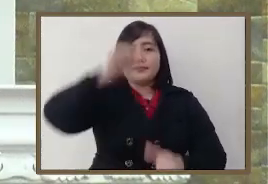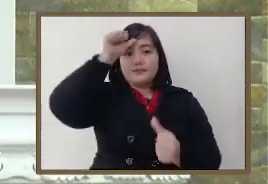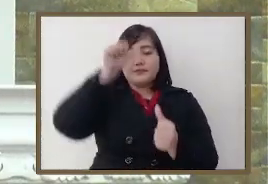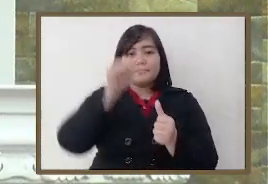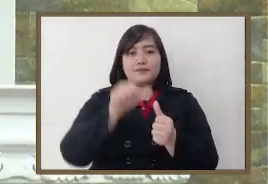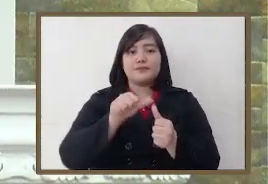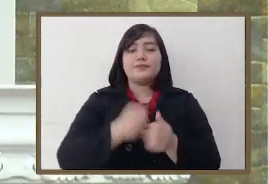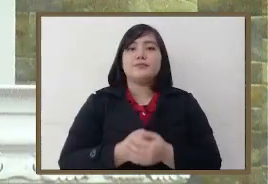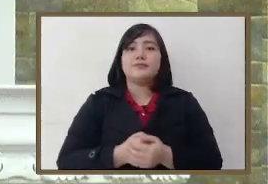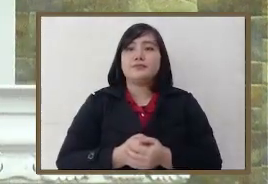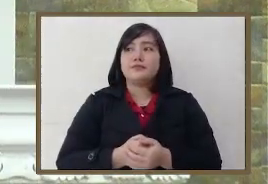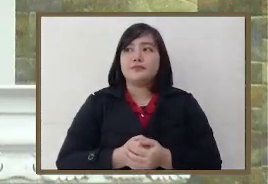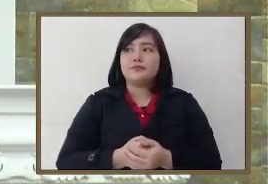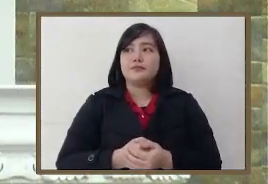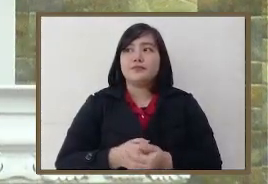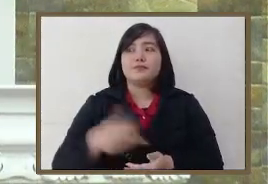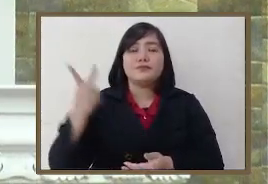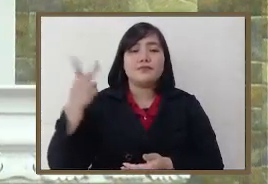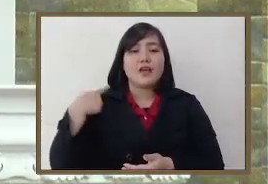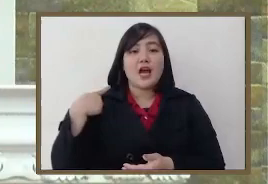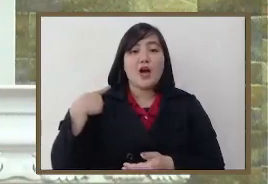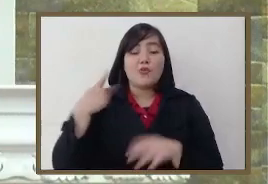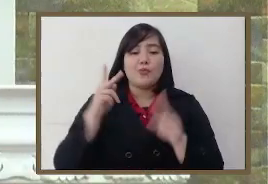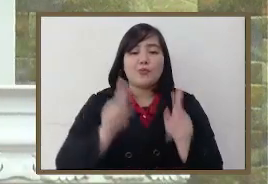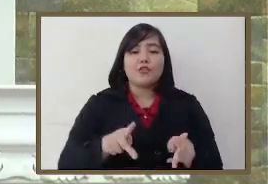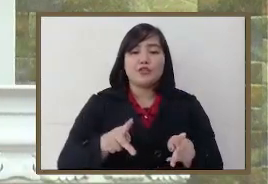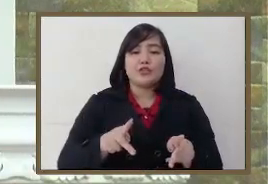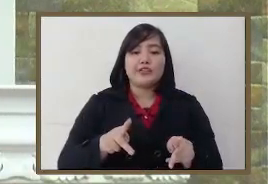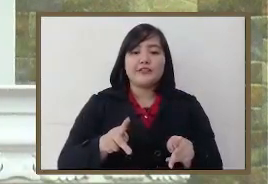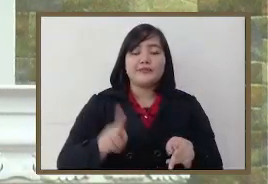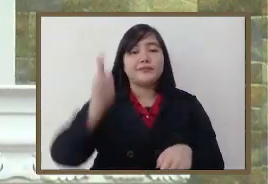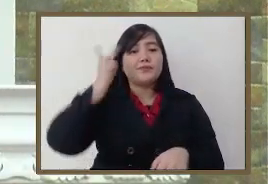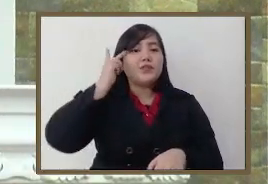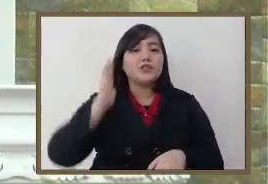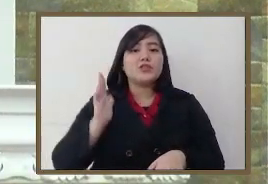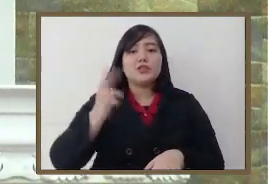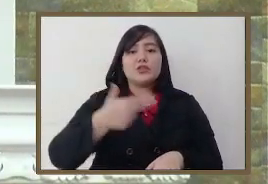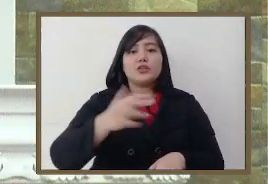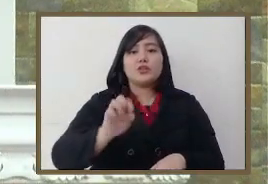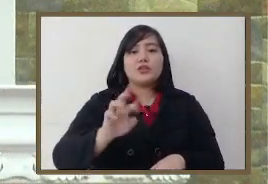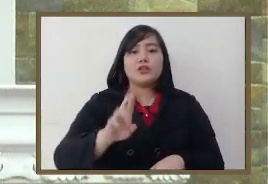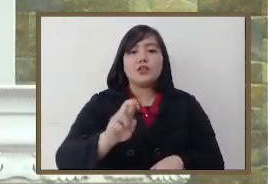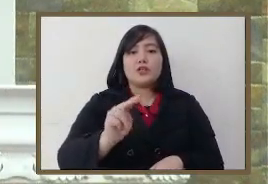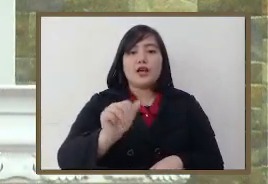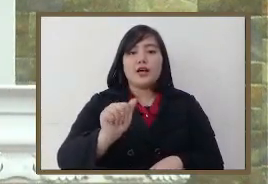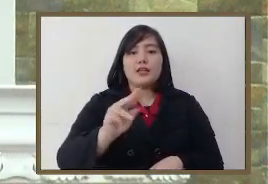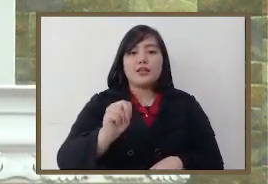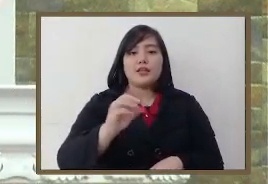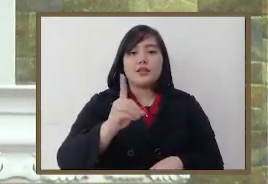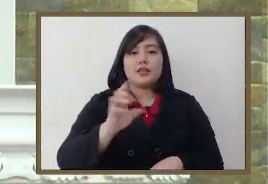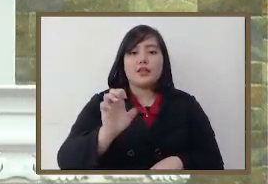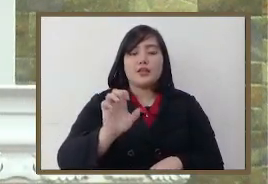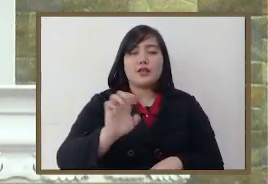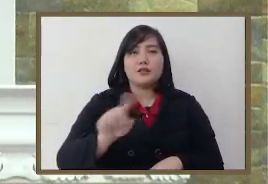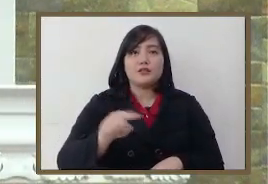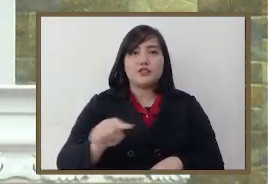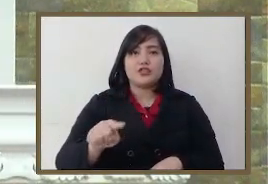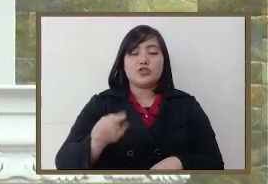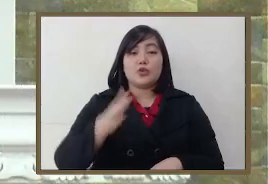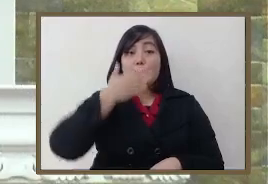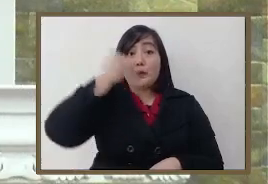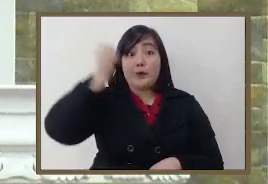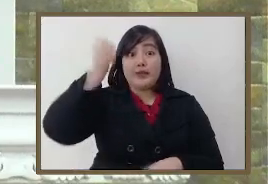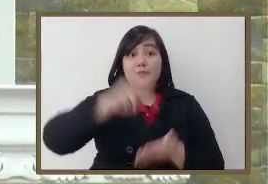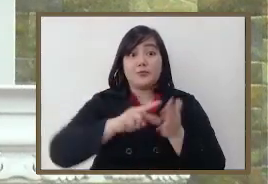Merong isang nawin si Pastor Hernandez. Nasa langit na siya. Nawin siya.